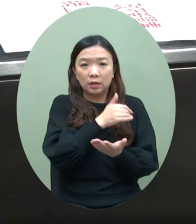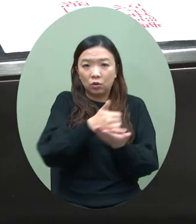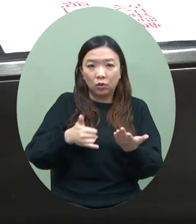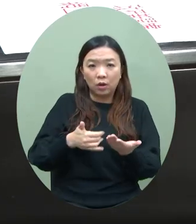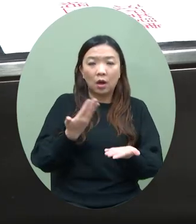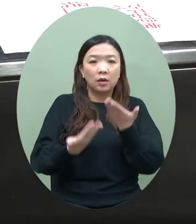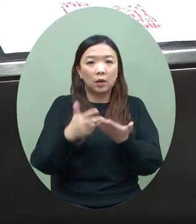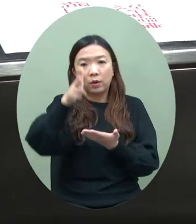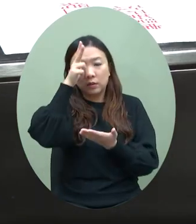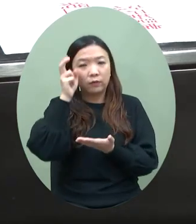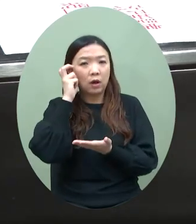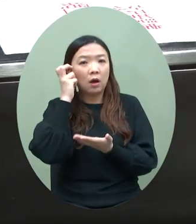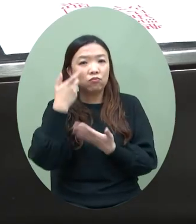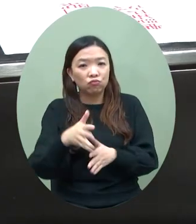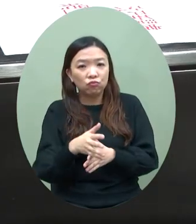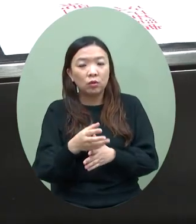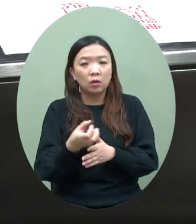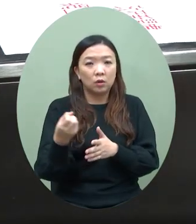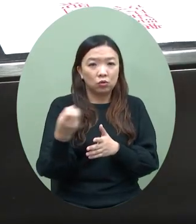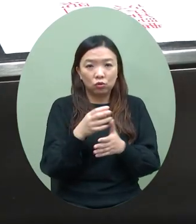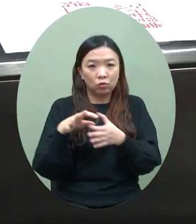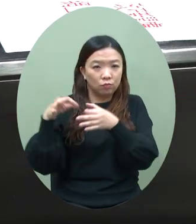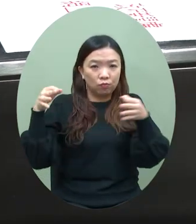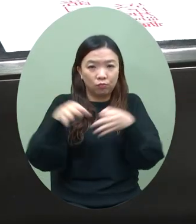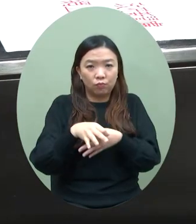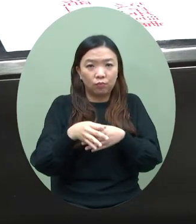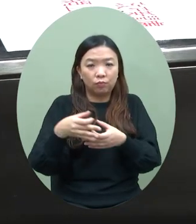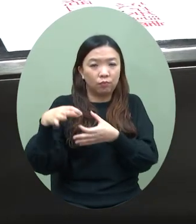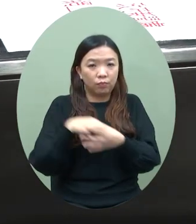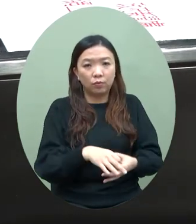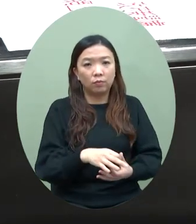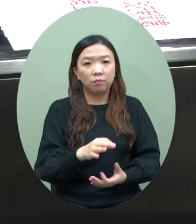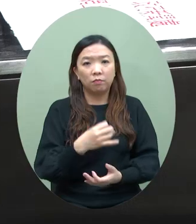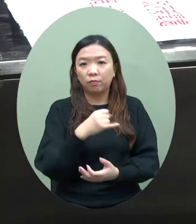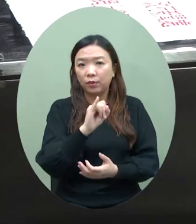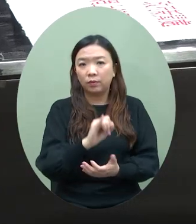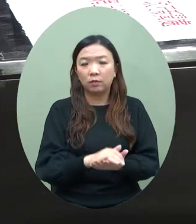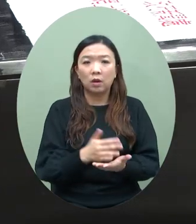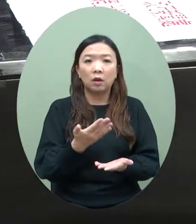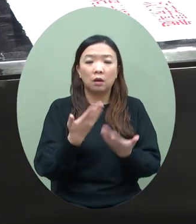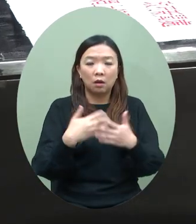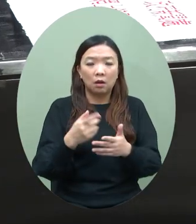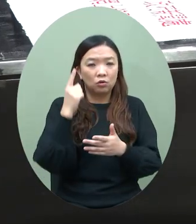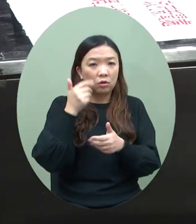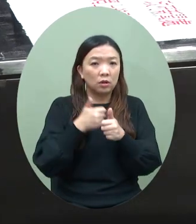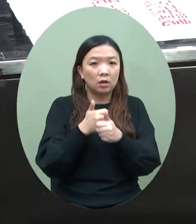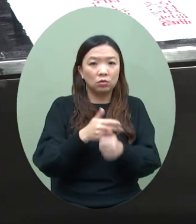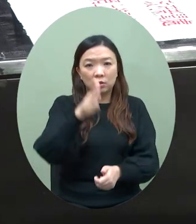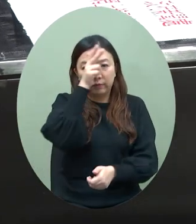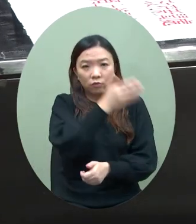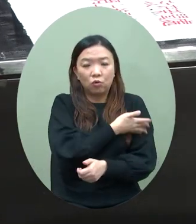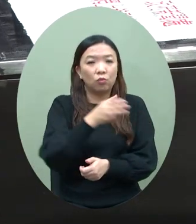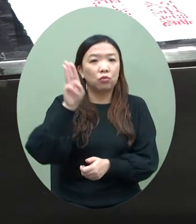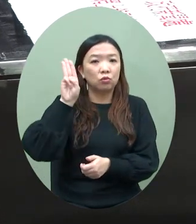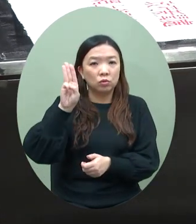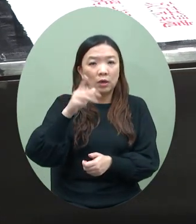過考慮之後就決定唔同佢哋再即係續約咁樣咧？咁另外都想跟進埋公務員宣誓嗰方面啦。新公務